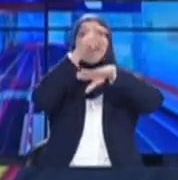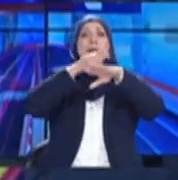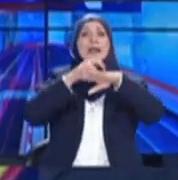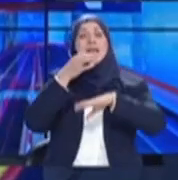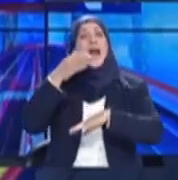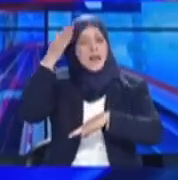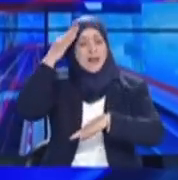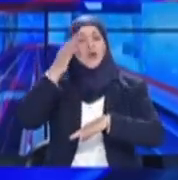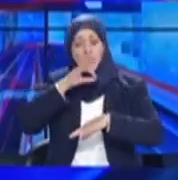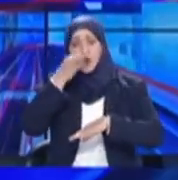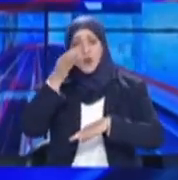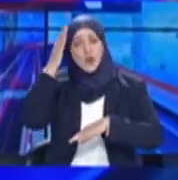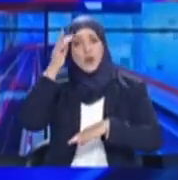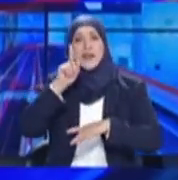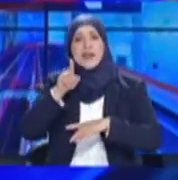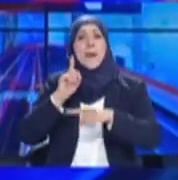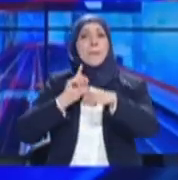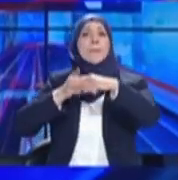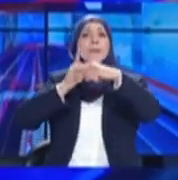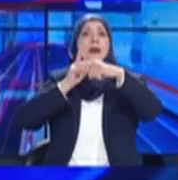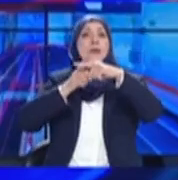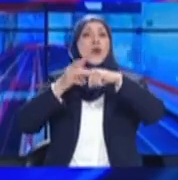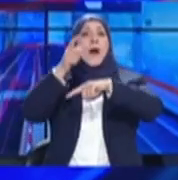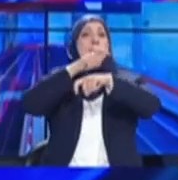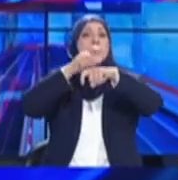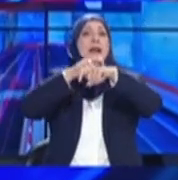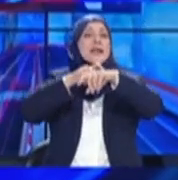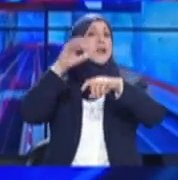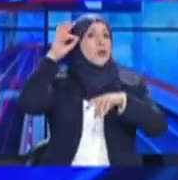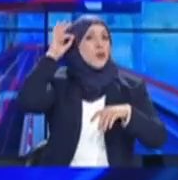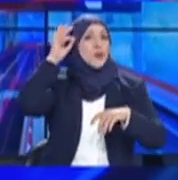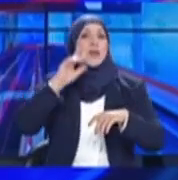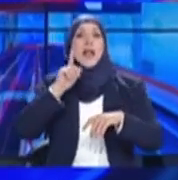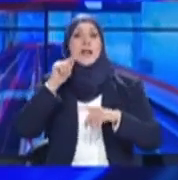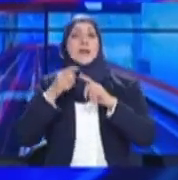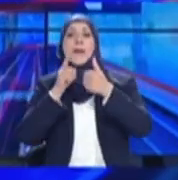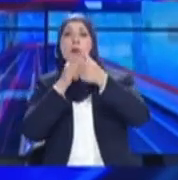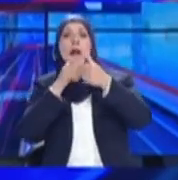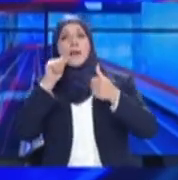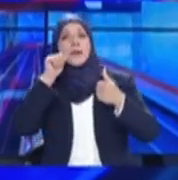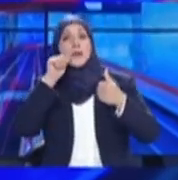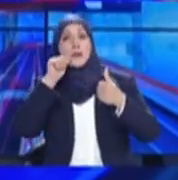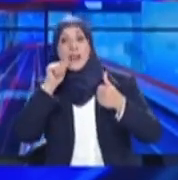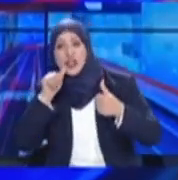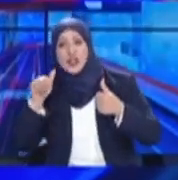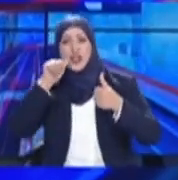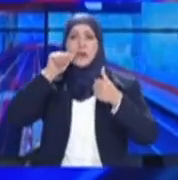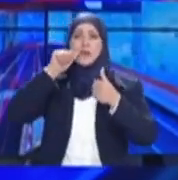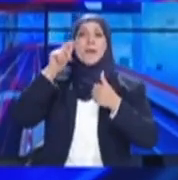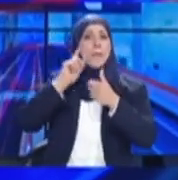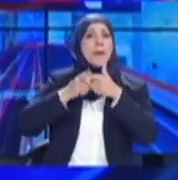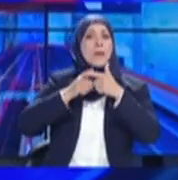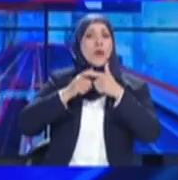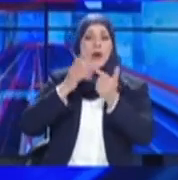اللي تم تم منع في بلادي تونس تمنع استعمال الشاشه وحسينا على الاستعمال